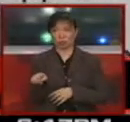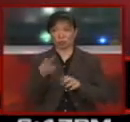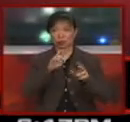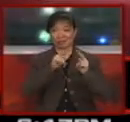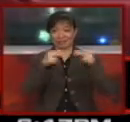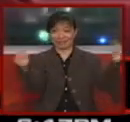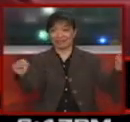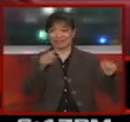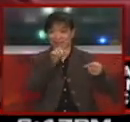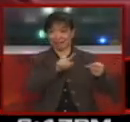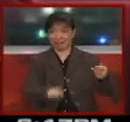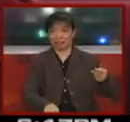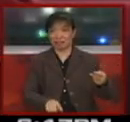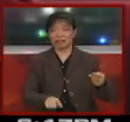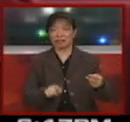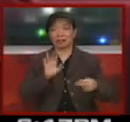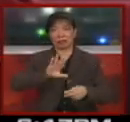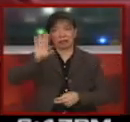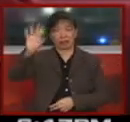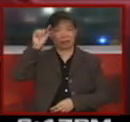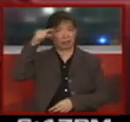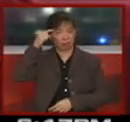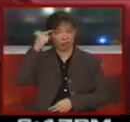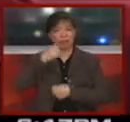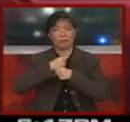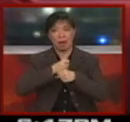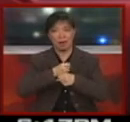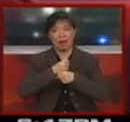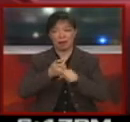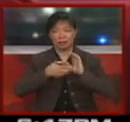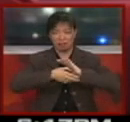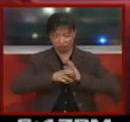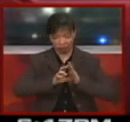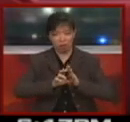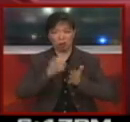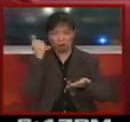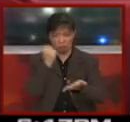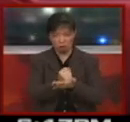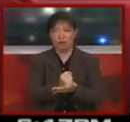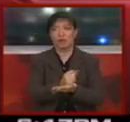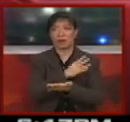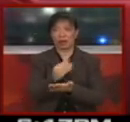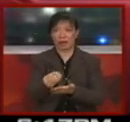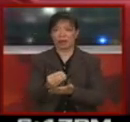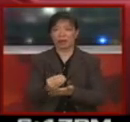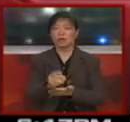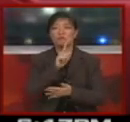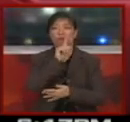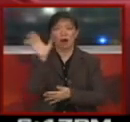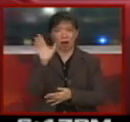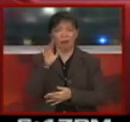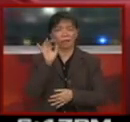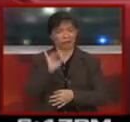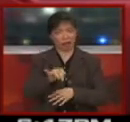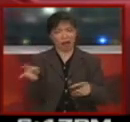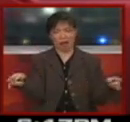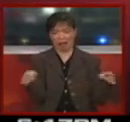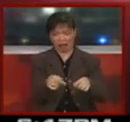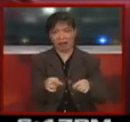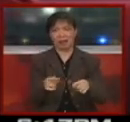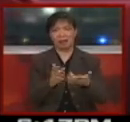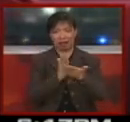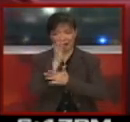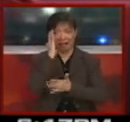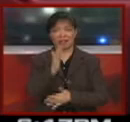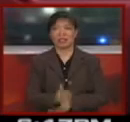pahayagan, mismo ang pamahalaan daw ang gumawa, nag-review, nag-aproba at naggarantiya ng nasabing concession agreement.